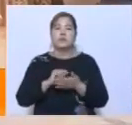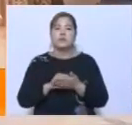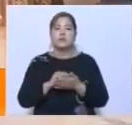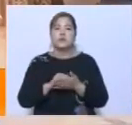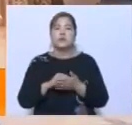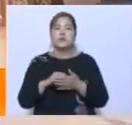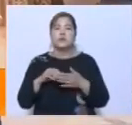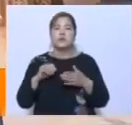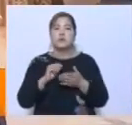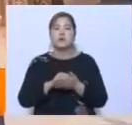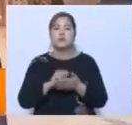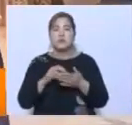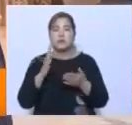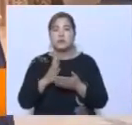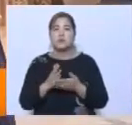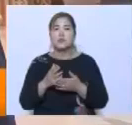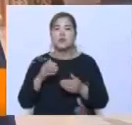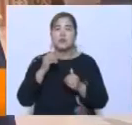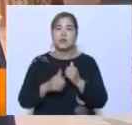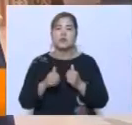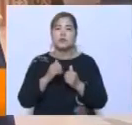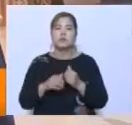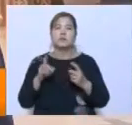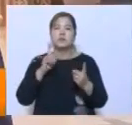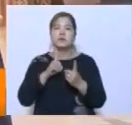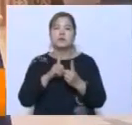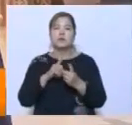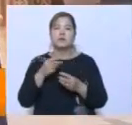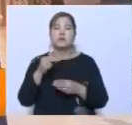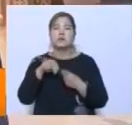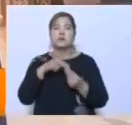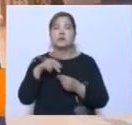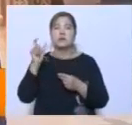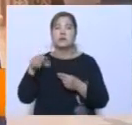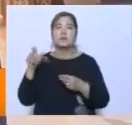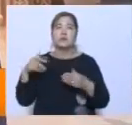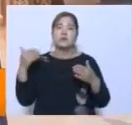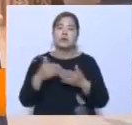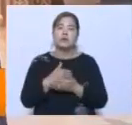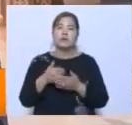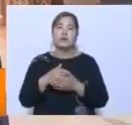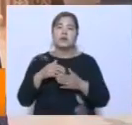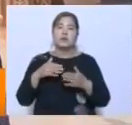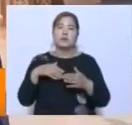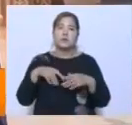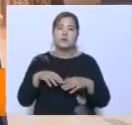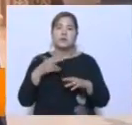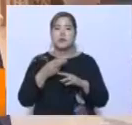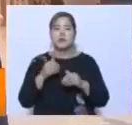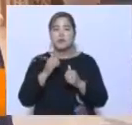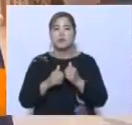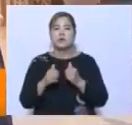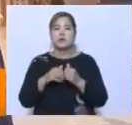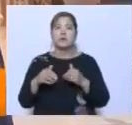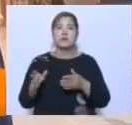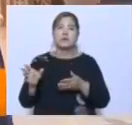рекомендации есть, но каждый раз при встрече с бизнес-представителями звучат новые предложения, и мы с каждым разом оттачиваем